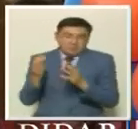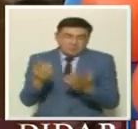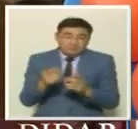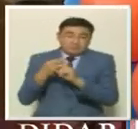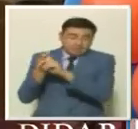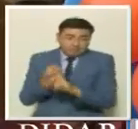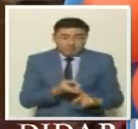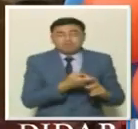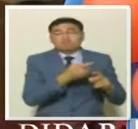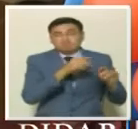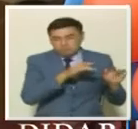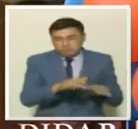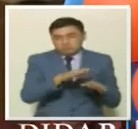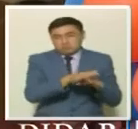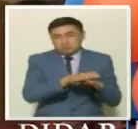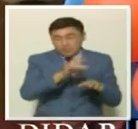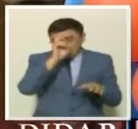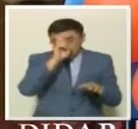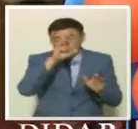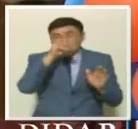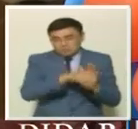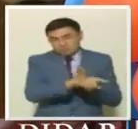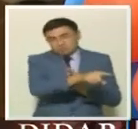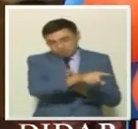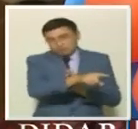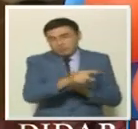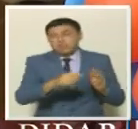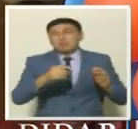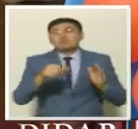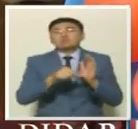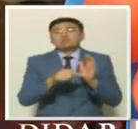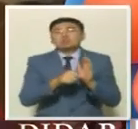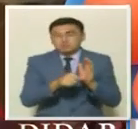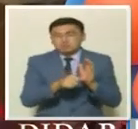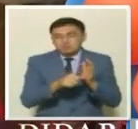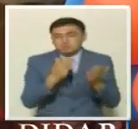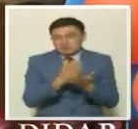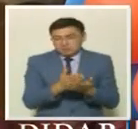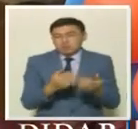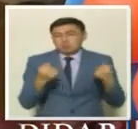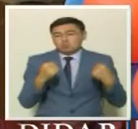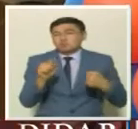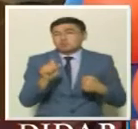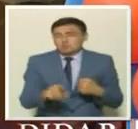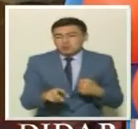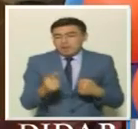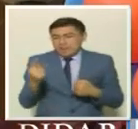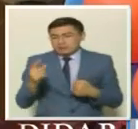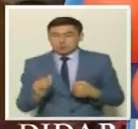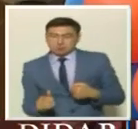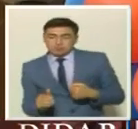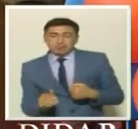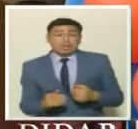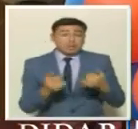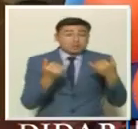проводится ряд работ. В рамках государственных программ в эти дни в Тупкараганском районе функционируют 6 спортивных комплексов, один из которых частный. И вот сегодня